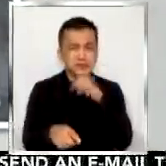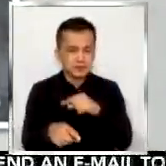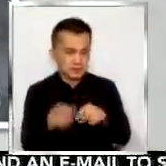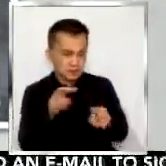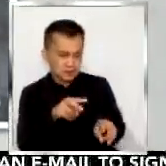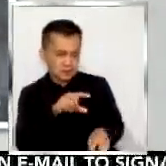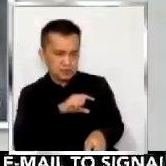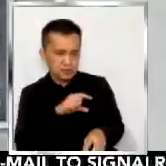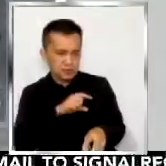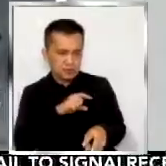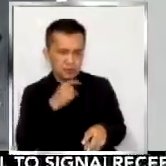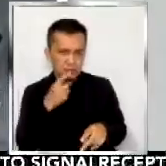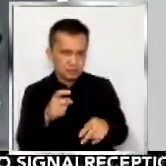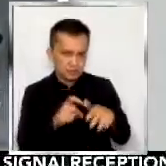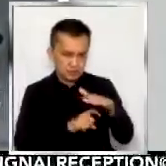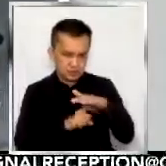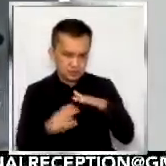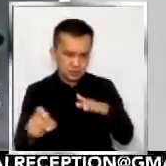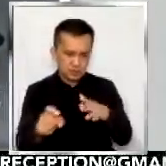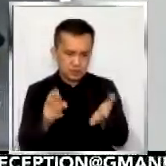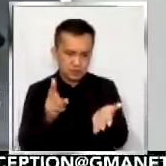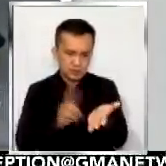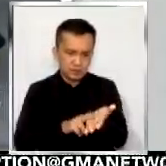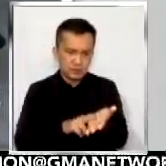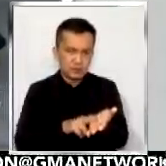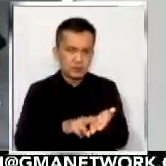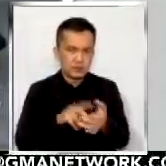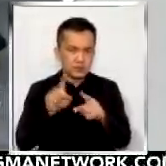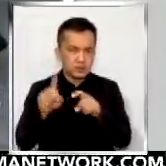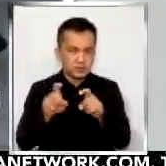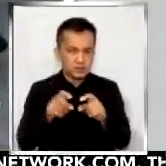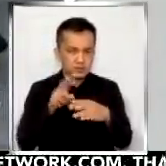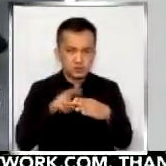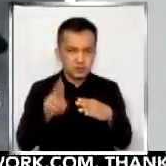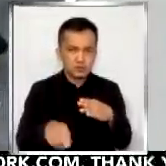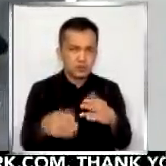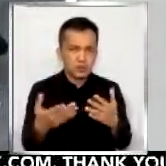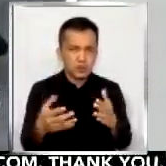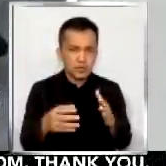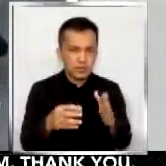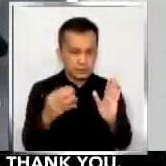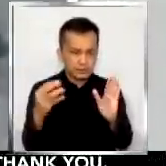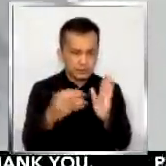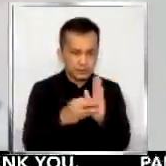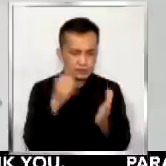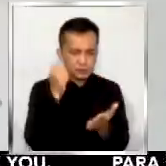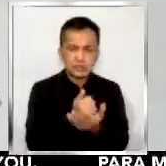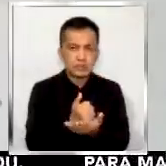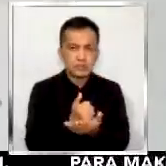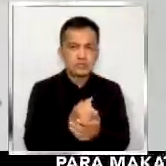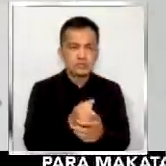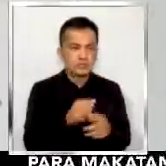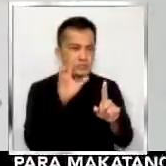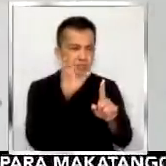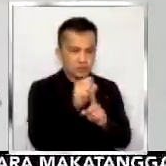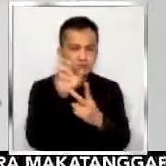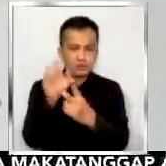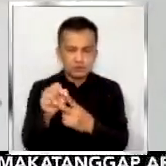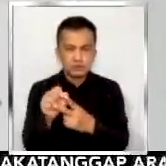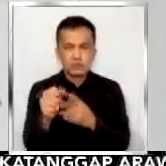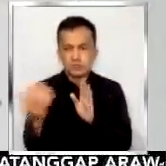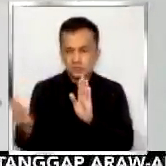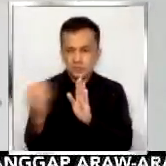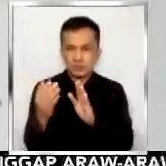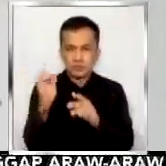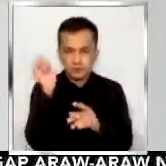ng medical technologist sa kanilang test result at wala ring stab seal. Inaresto sila at nahaharap sa reklamong falsification of